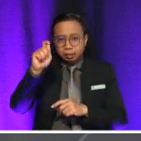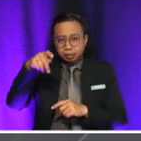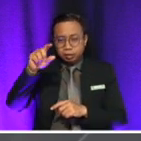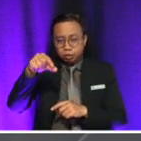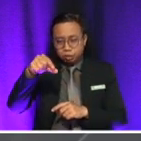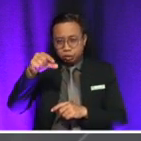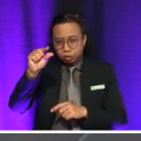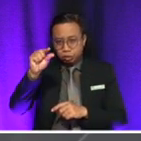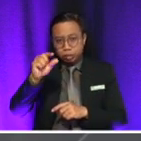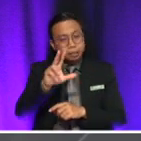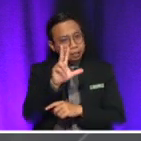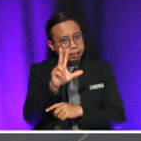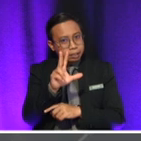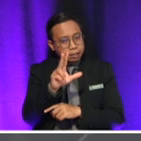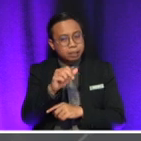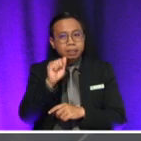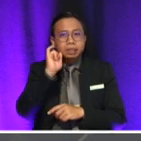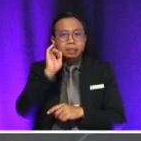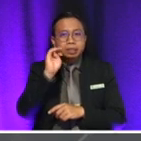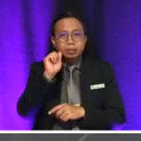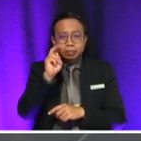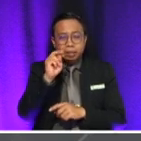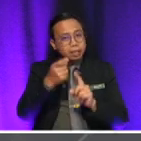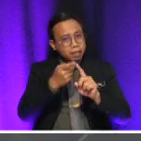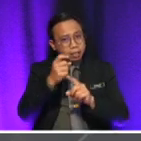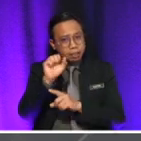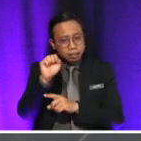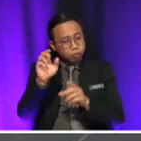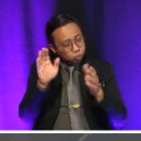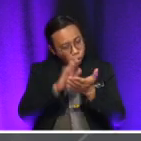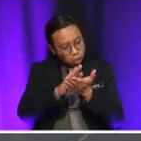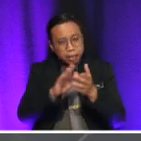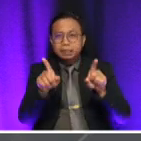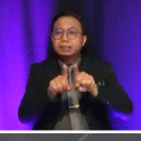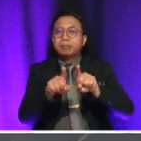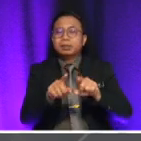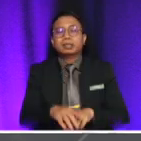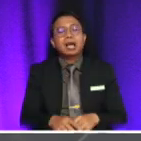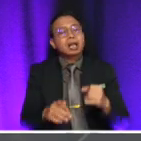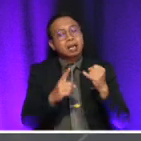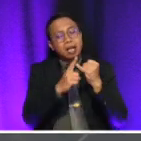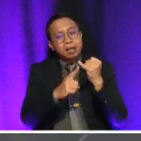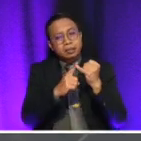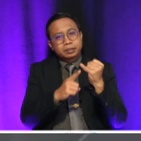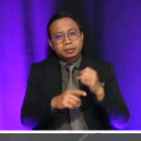ketiga Iman Ain ibtina juga dari SMK Teluk Bali dan yang terakhir